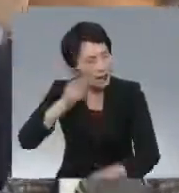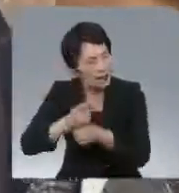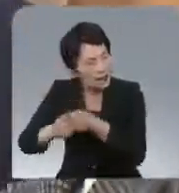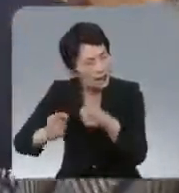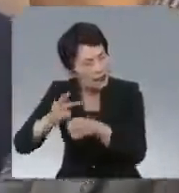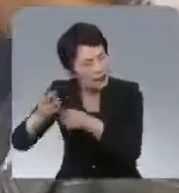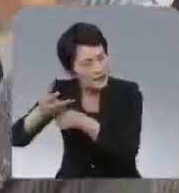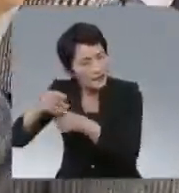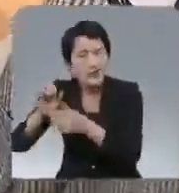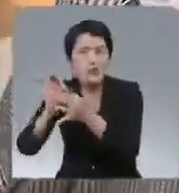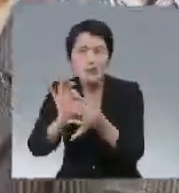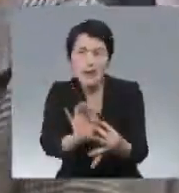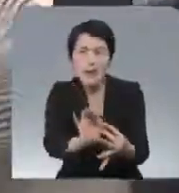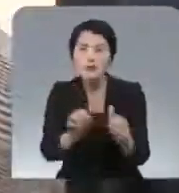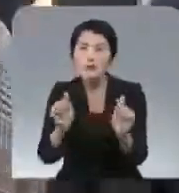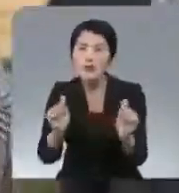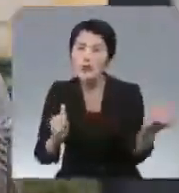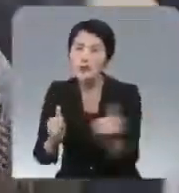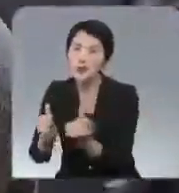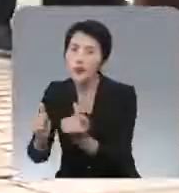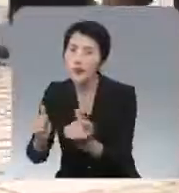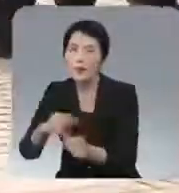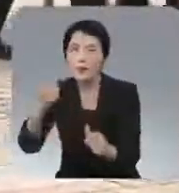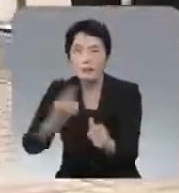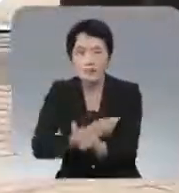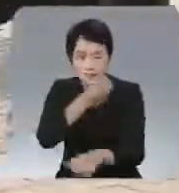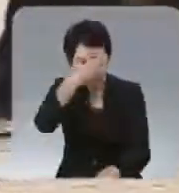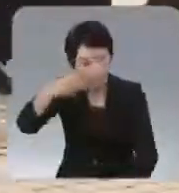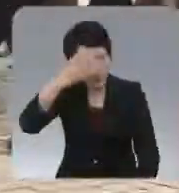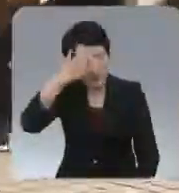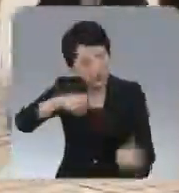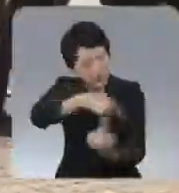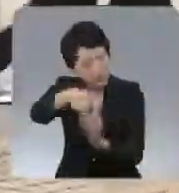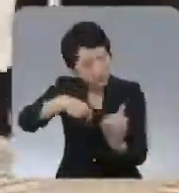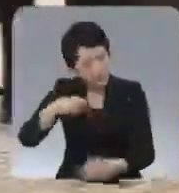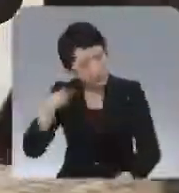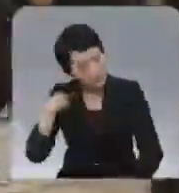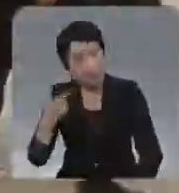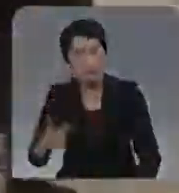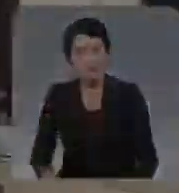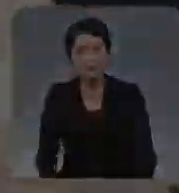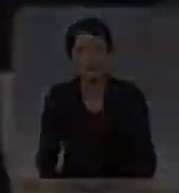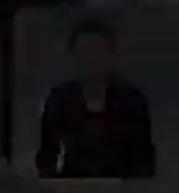会長に昇格したことで本格的なEJ4のサムスン時代が幕を開けました